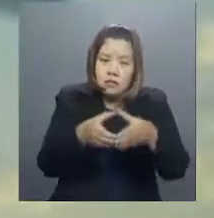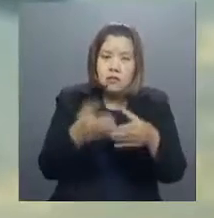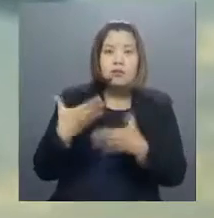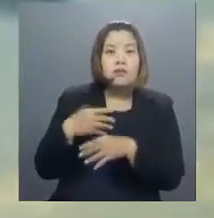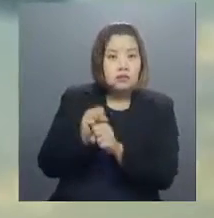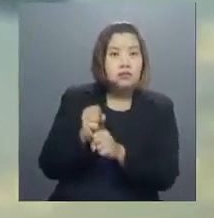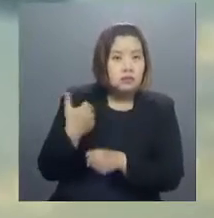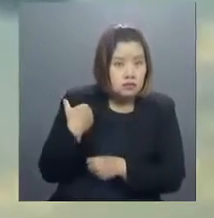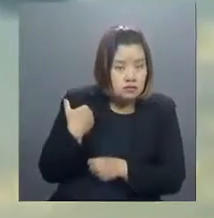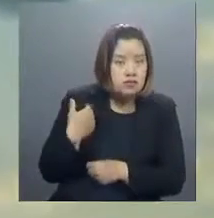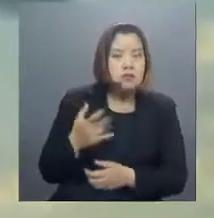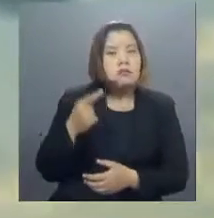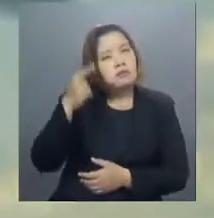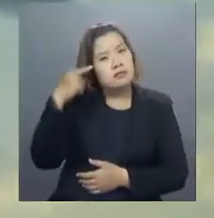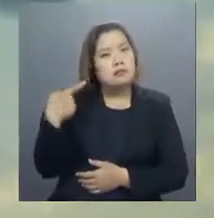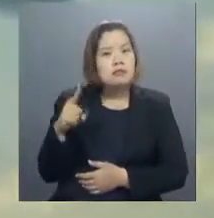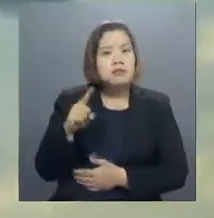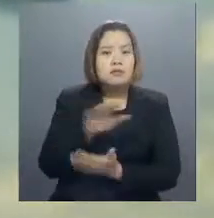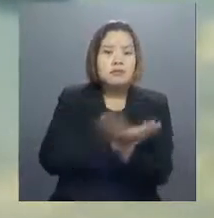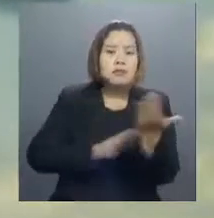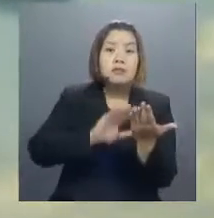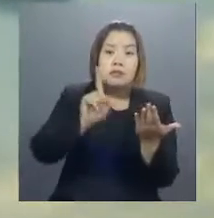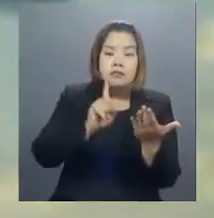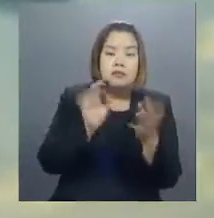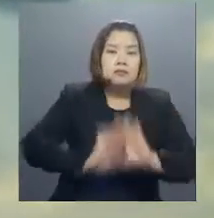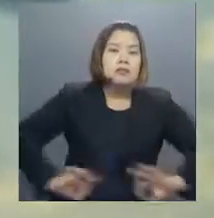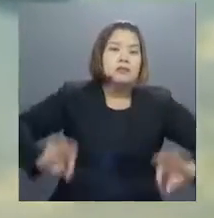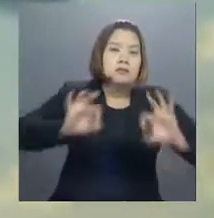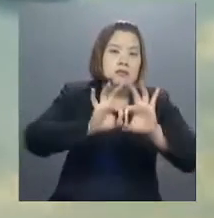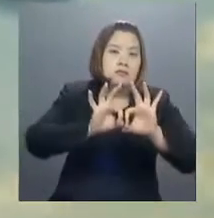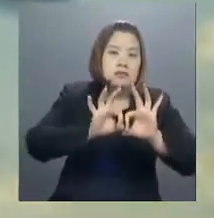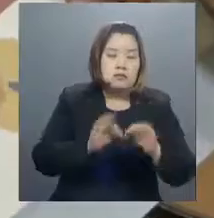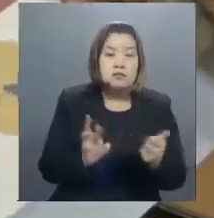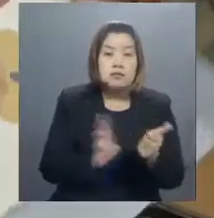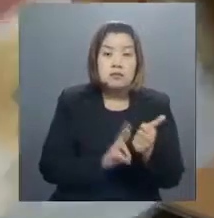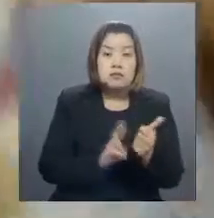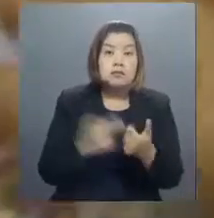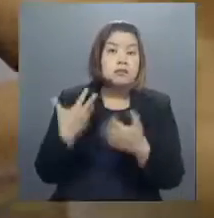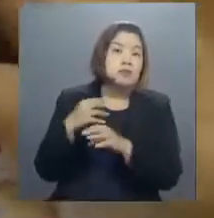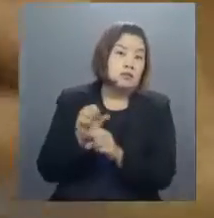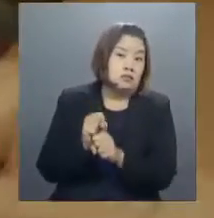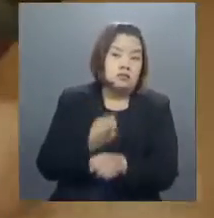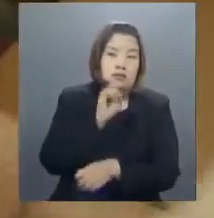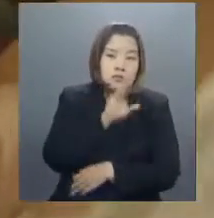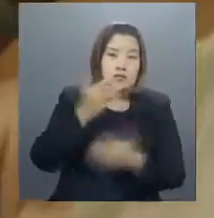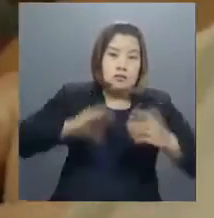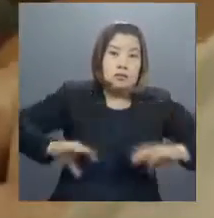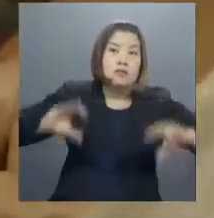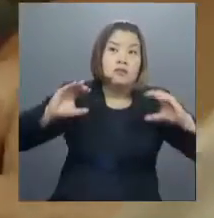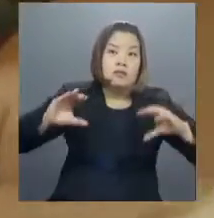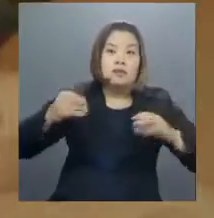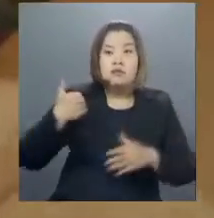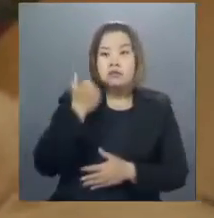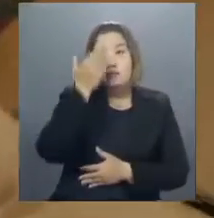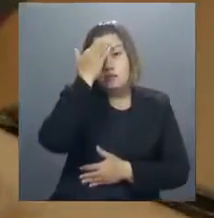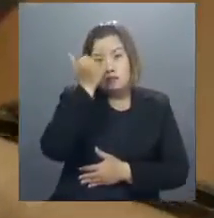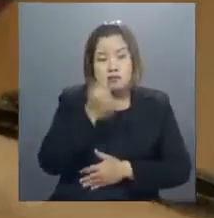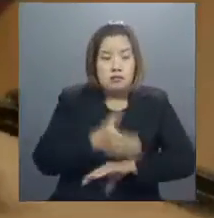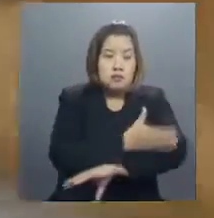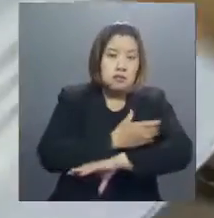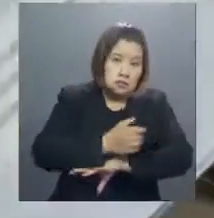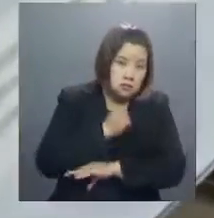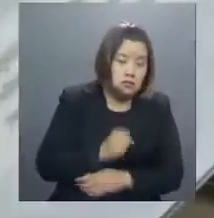ส่วนรวมเป็นหลักรองหัวหน้าพรรคประชาธิปัตย์ยังเรียกร้องให้รัฐบาลเปิดโอกาสให้ทุกภาคส่วนทั้งนักการเมืองก